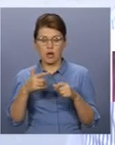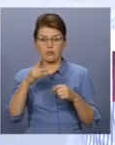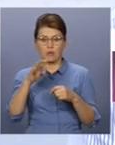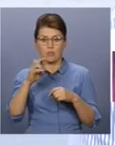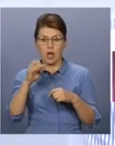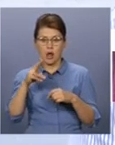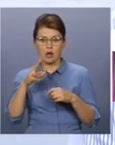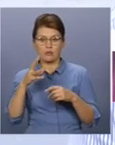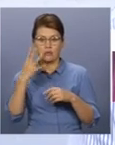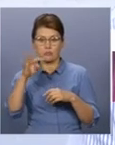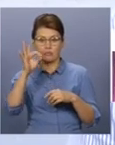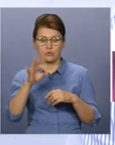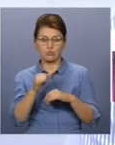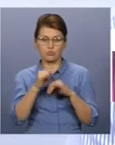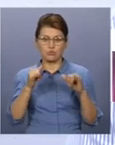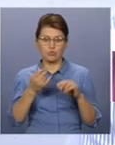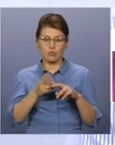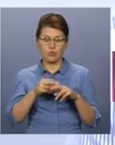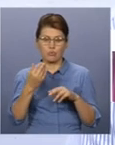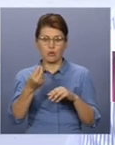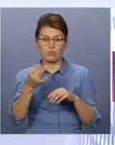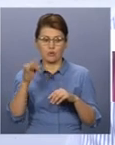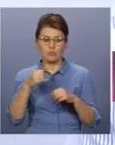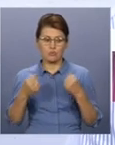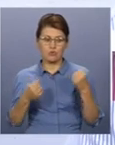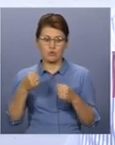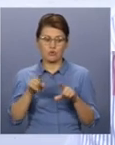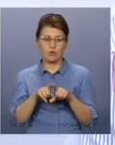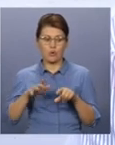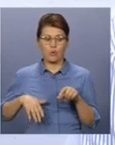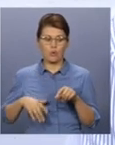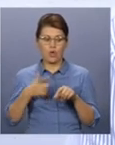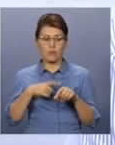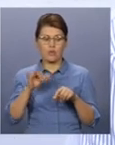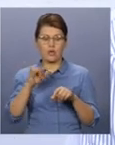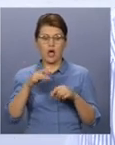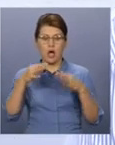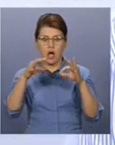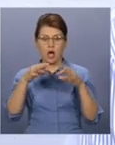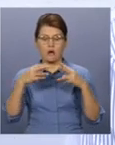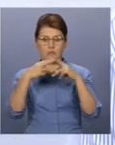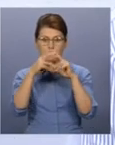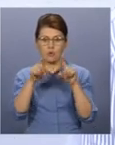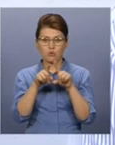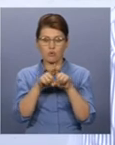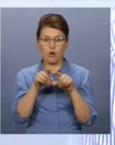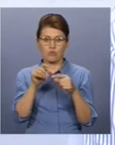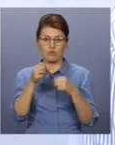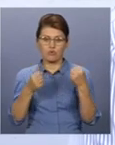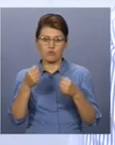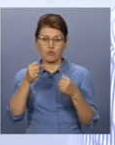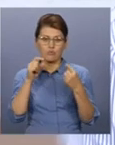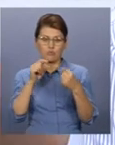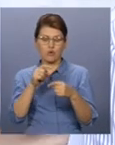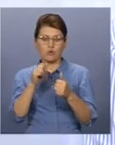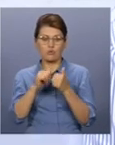автопарктердің табысы 40% артты. Енді бұл ақша жүргізушілердің қалтасын емес, автопаркке түседі. Жүргізушілер бұған наразы. Күнделікті